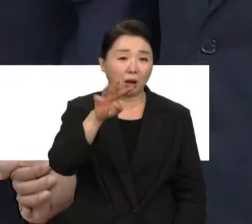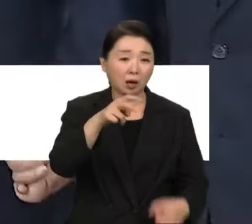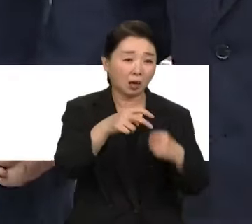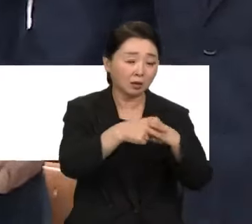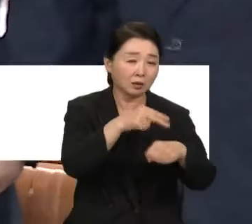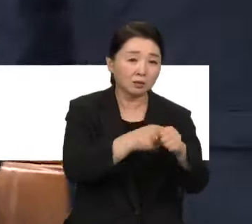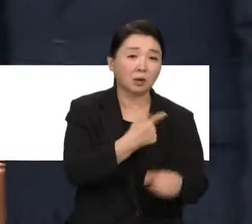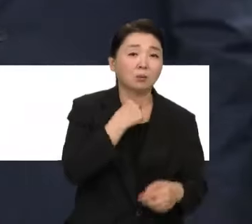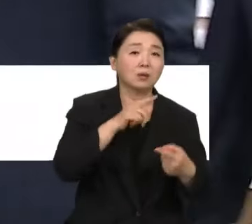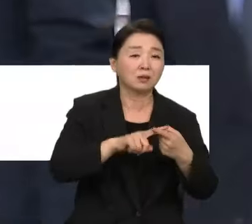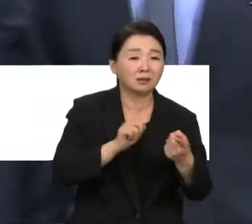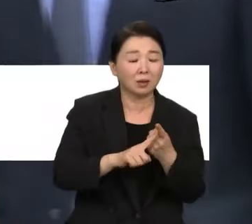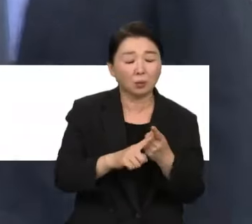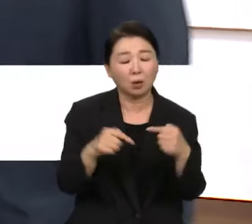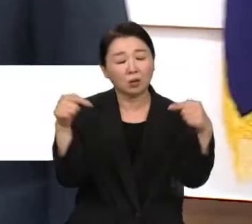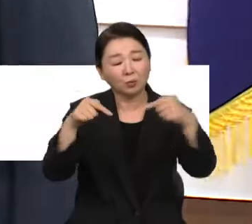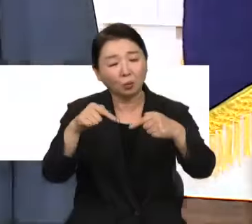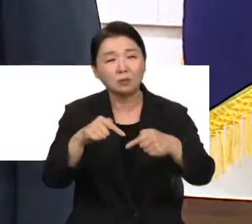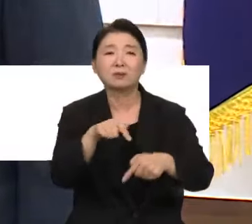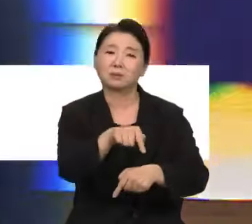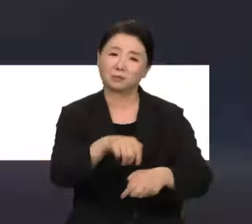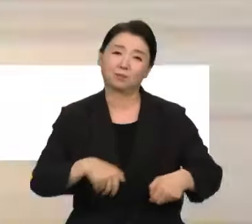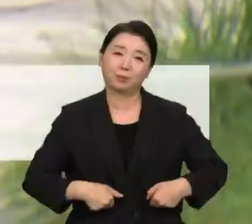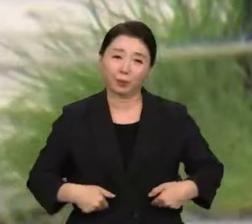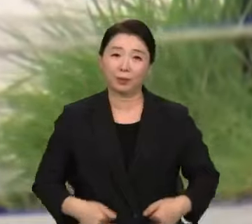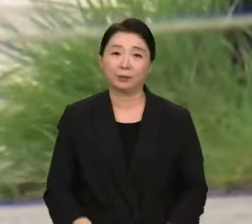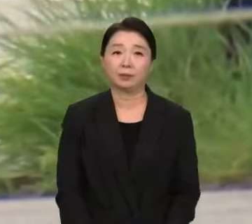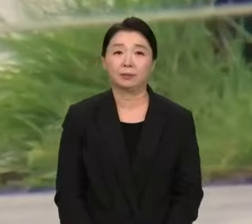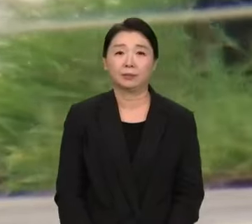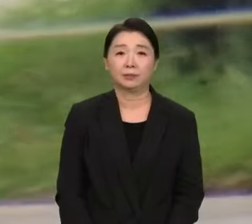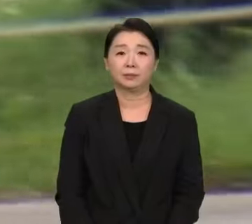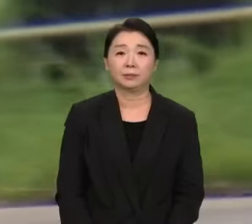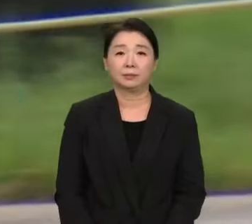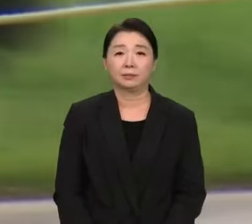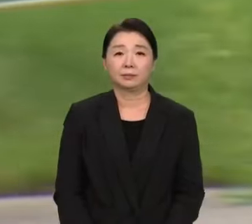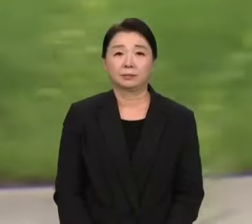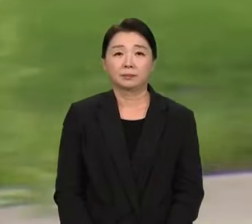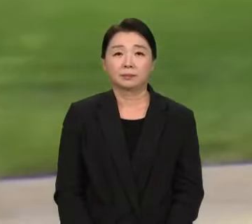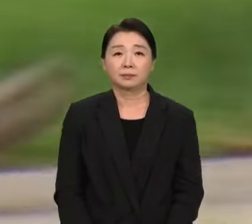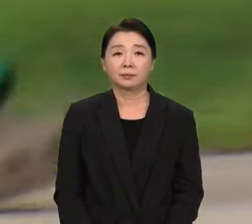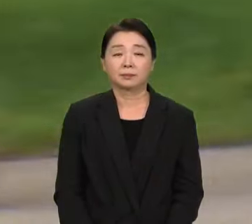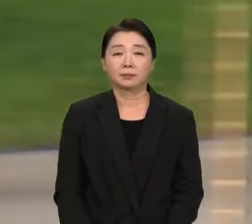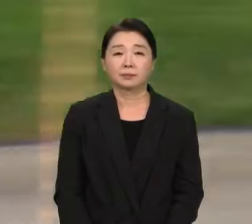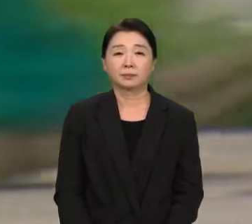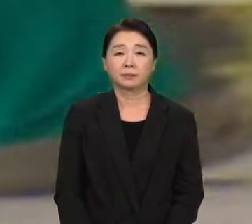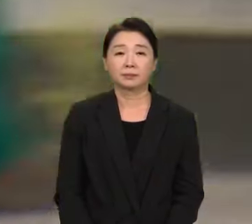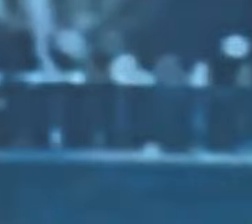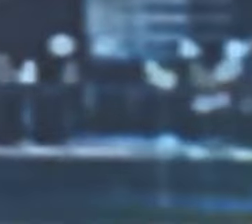갈 수 있도록 논의 구조에 들어오는 것도 필요하거든요. JTBC 성화선입니다.